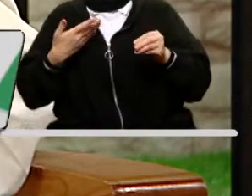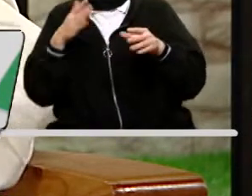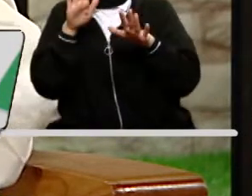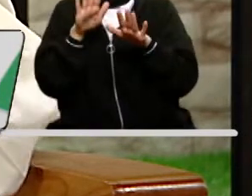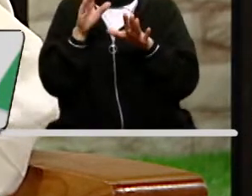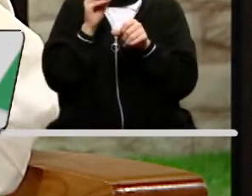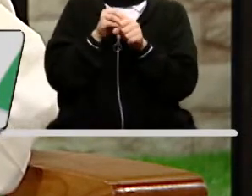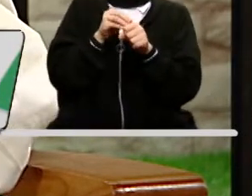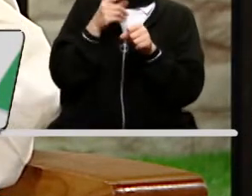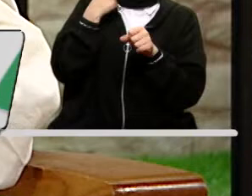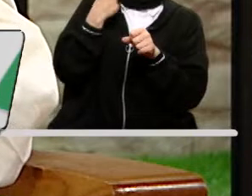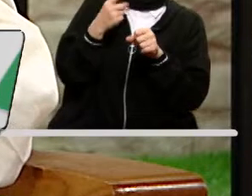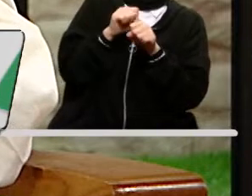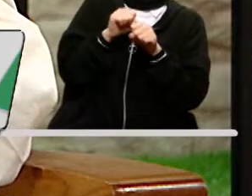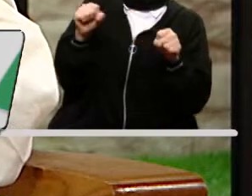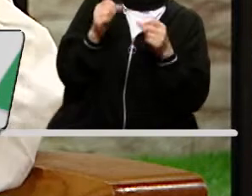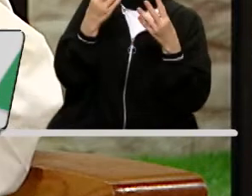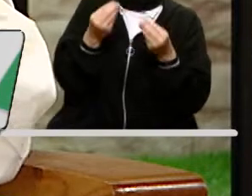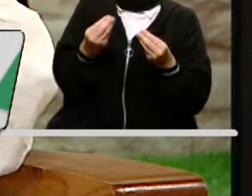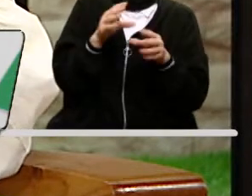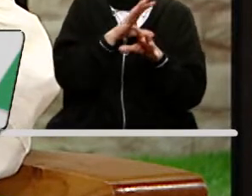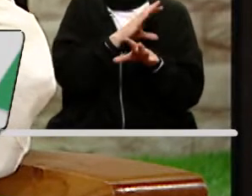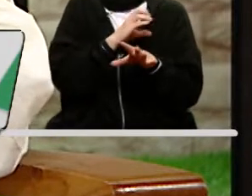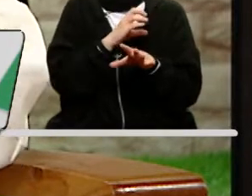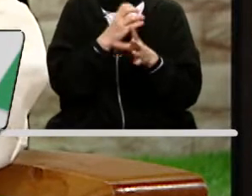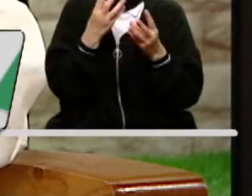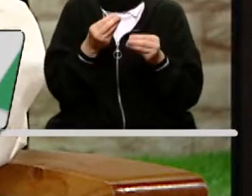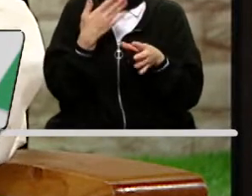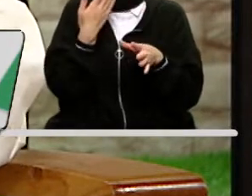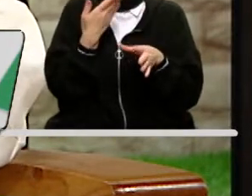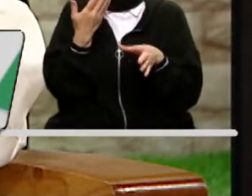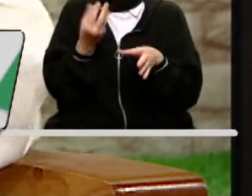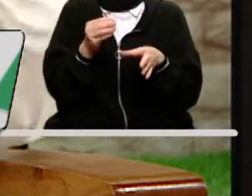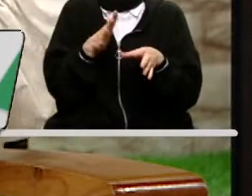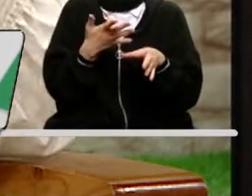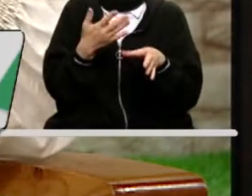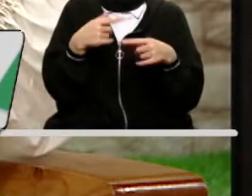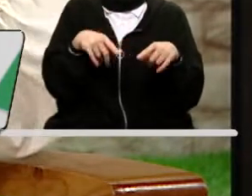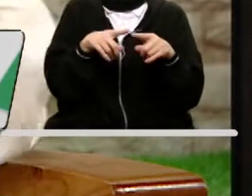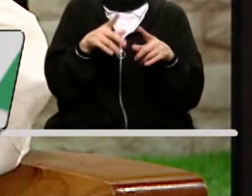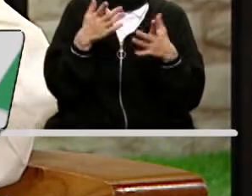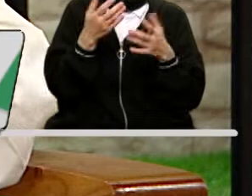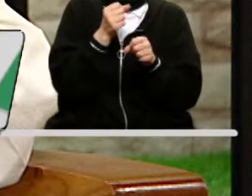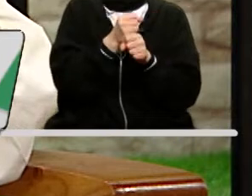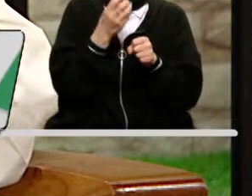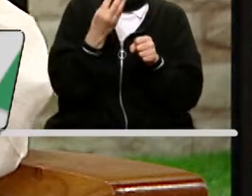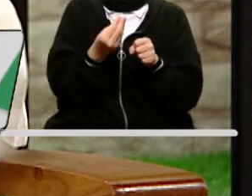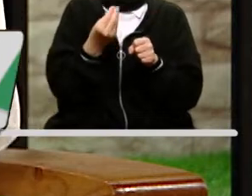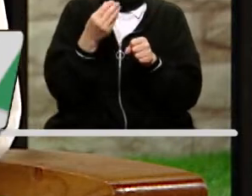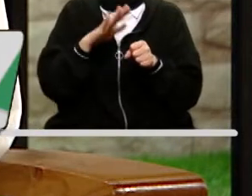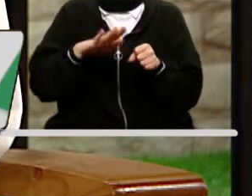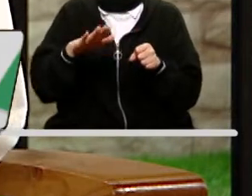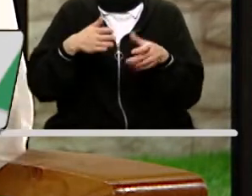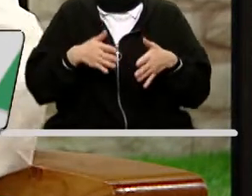ettik, deneyimledik, acı çektik. Nasıl örneklendirelim? Biz genelde çocuklar doğar. İlk doğarken artık şu an